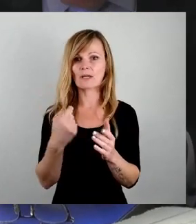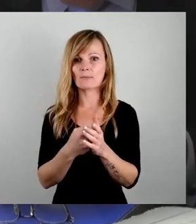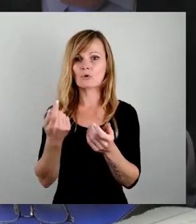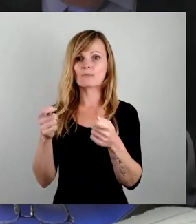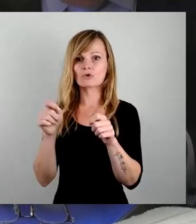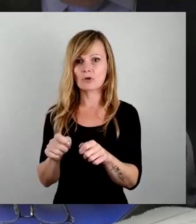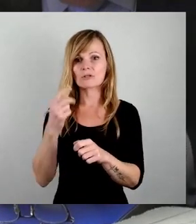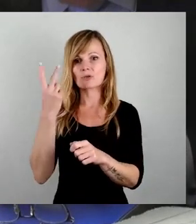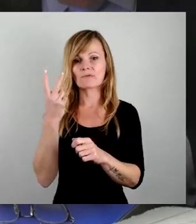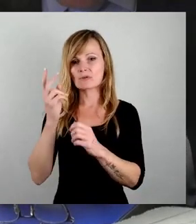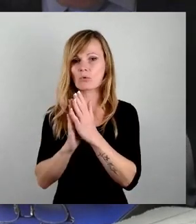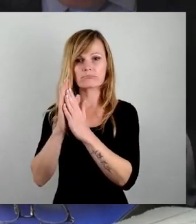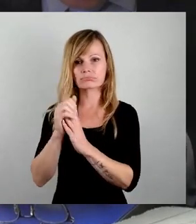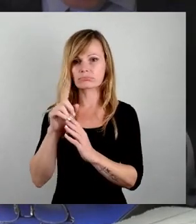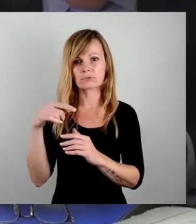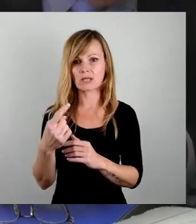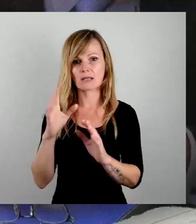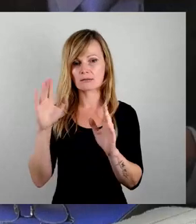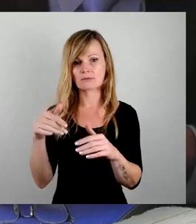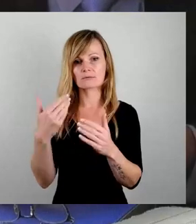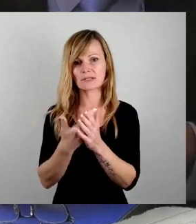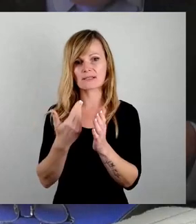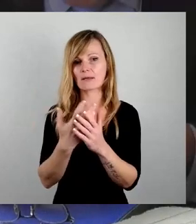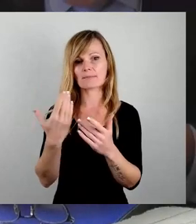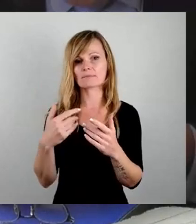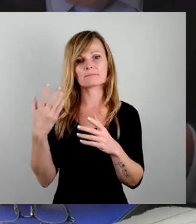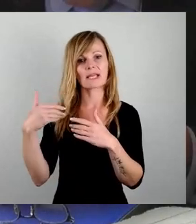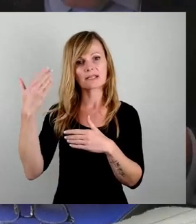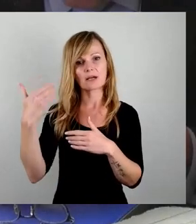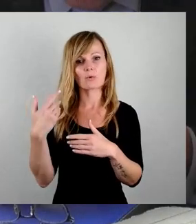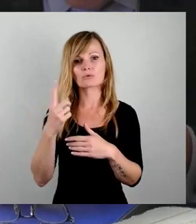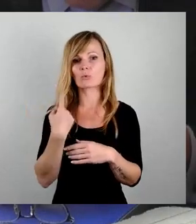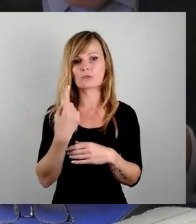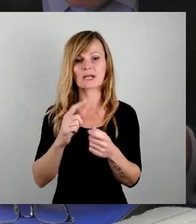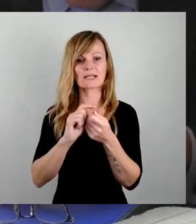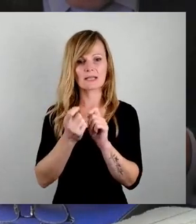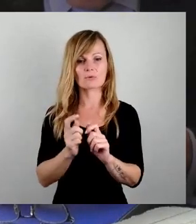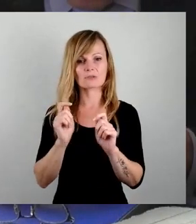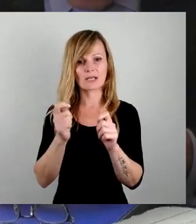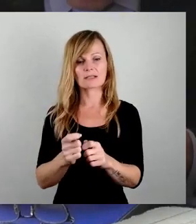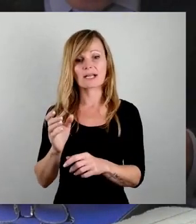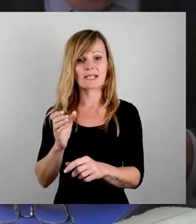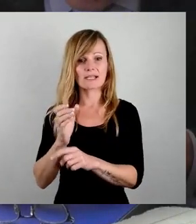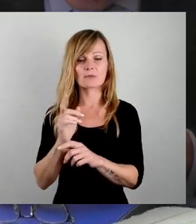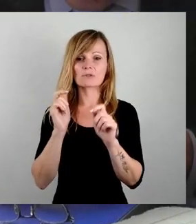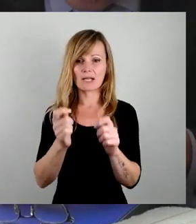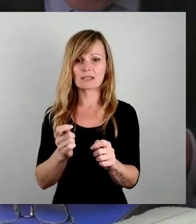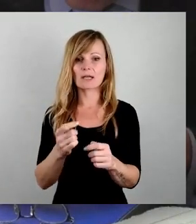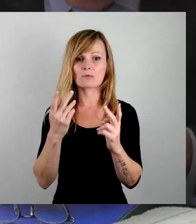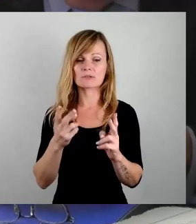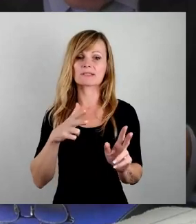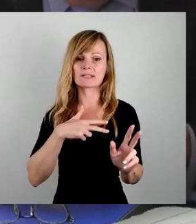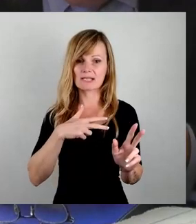überstimmt werden. Und vor diesem Hintergrund haben wir genau unseren Änderungsantrag bzw. Ersetzungsantrag gestellt, um tatsächlich die Gebühren für die Dresdner